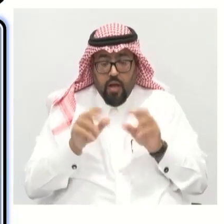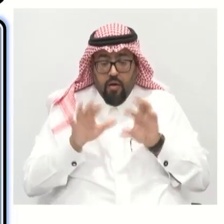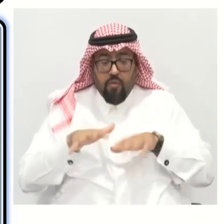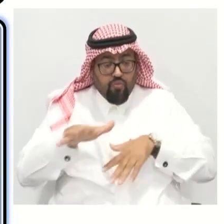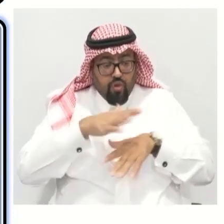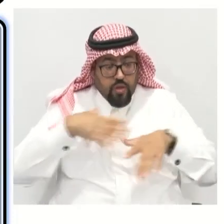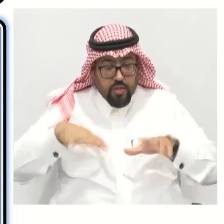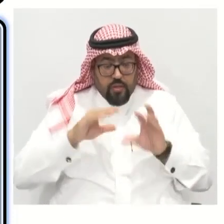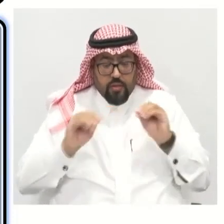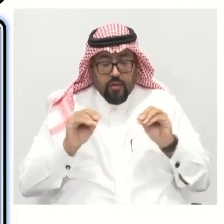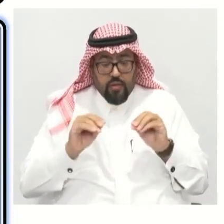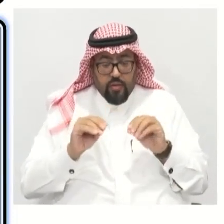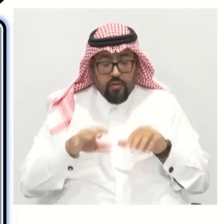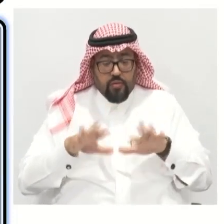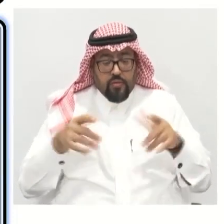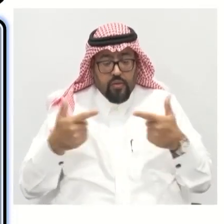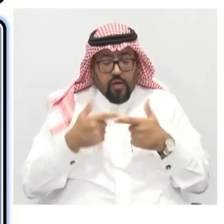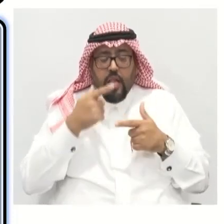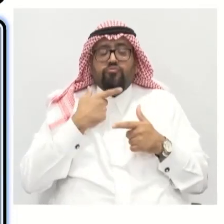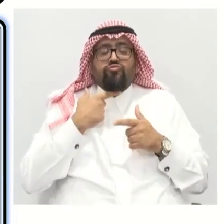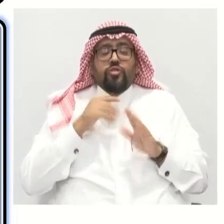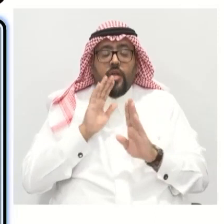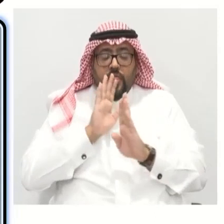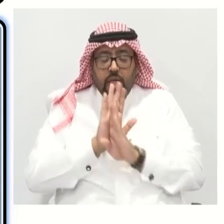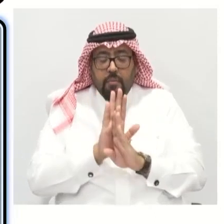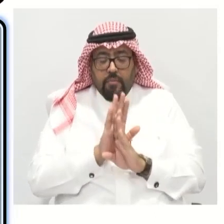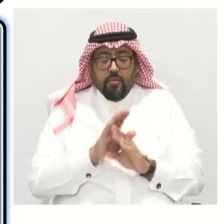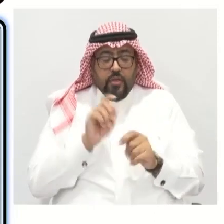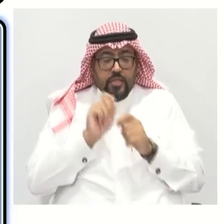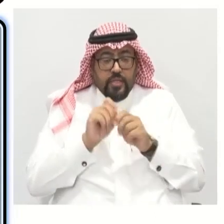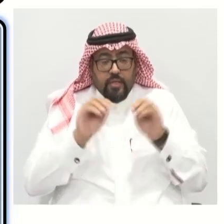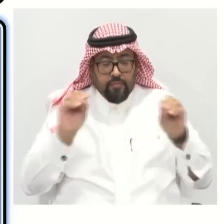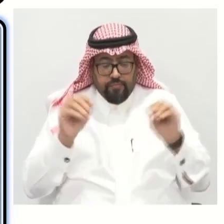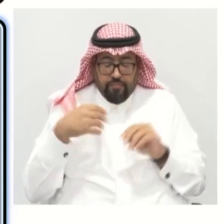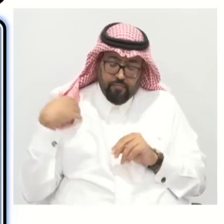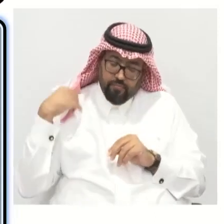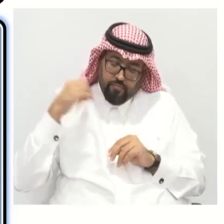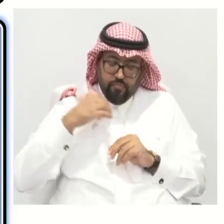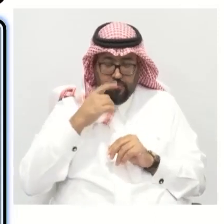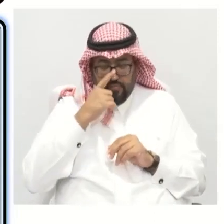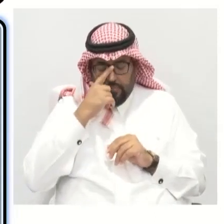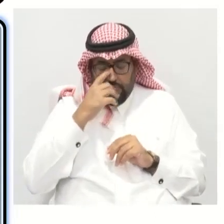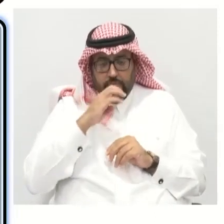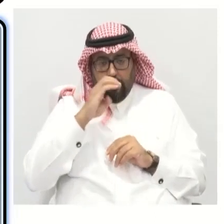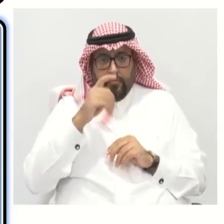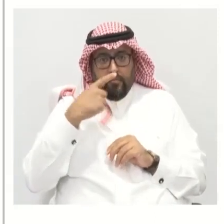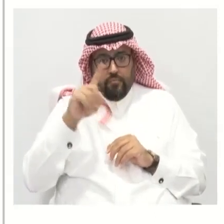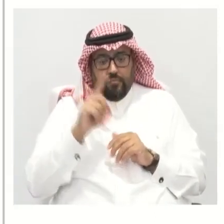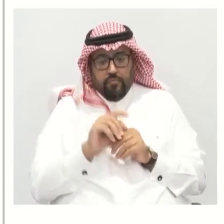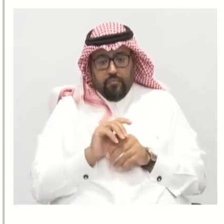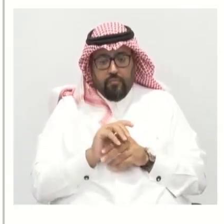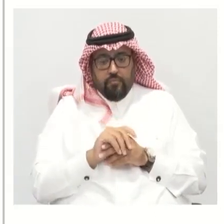المواطنين والمواطنات الذين يحتاجون الى المسانده وارشادهم بارك الله الله فيكم اجابات